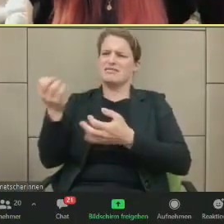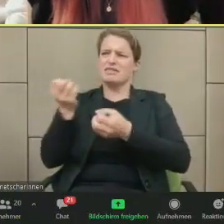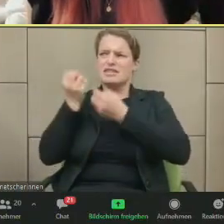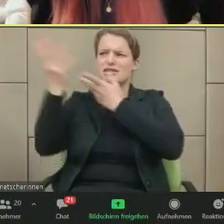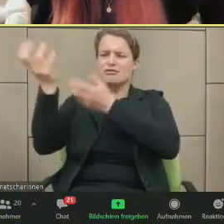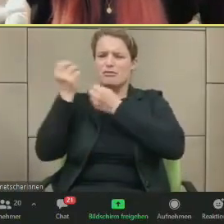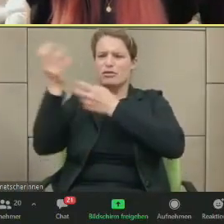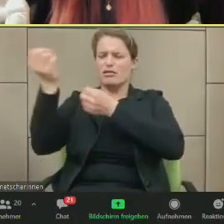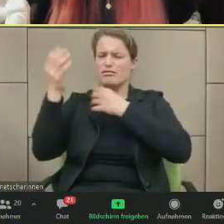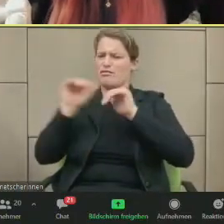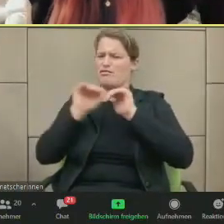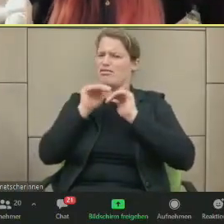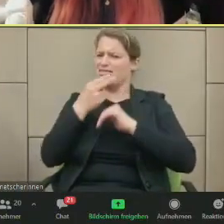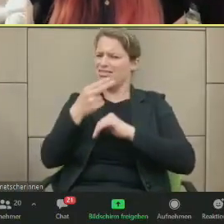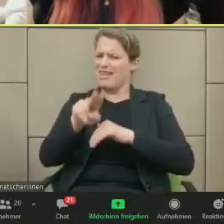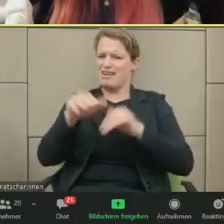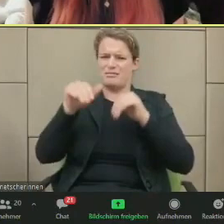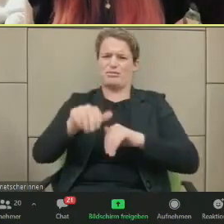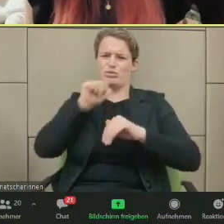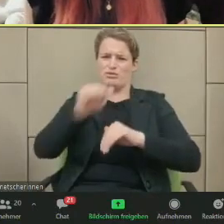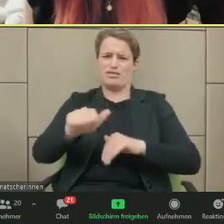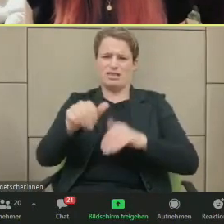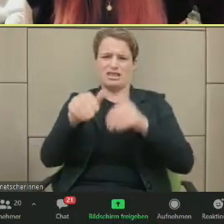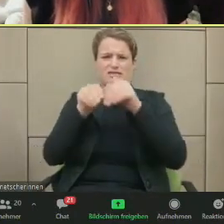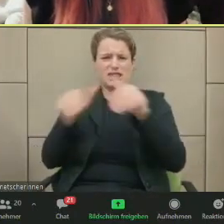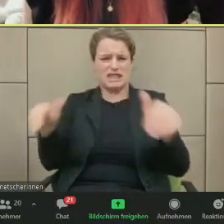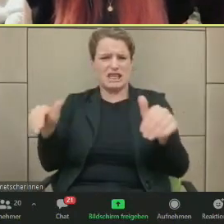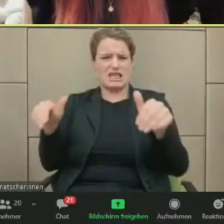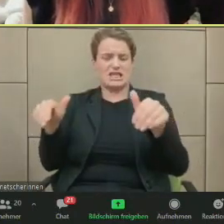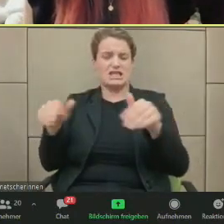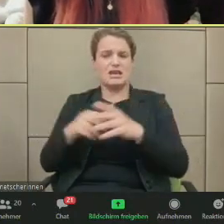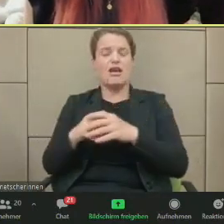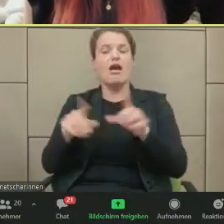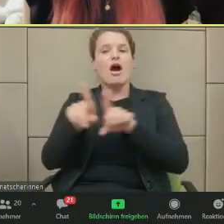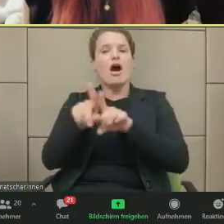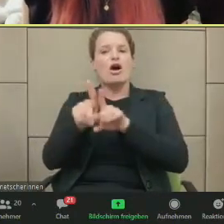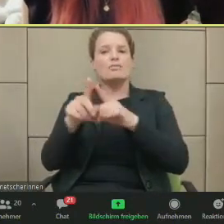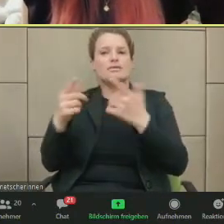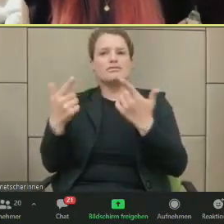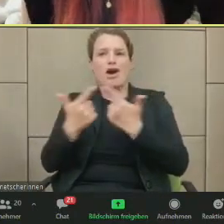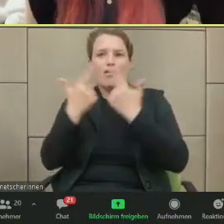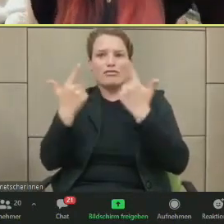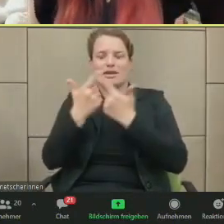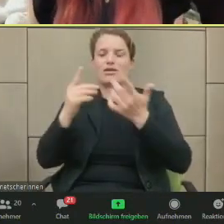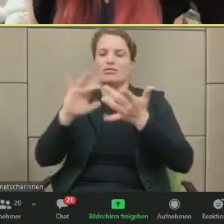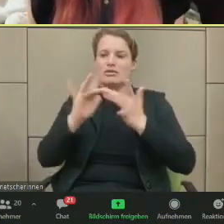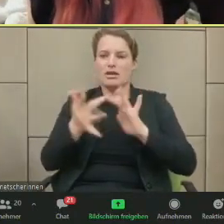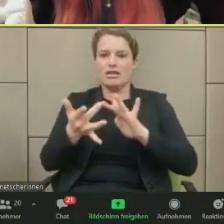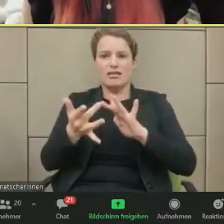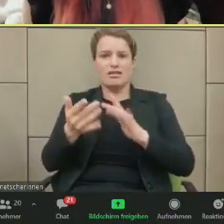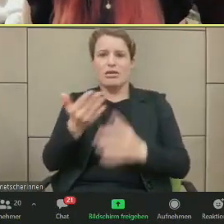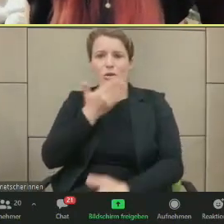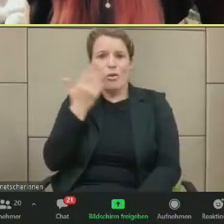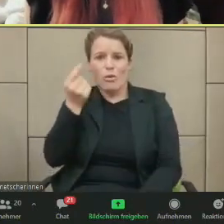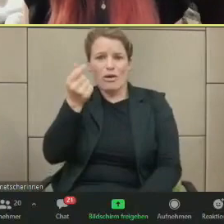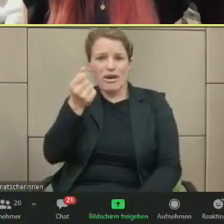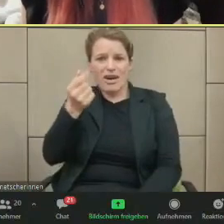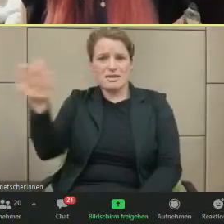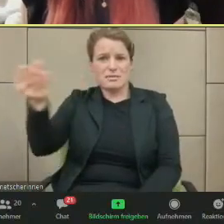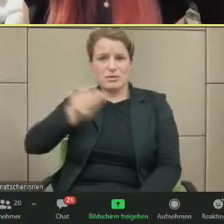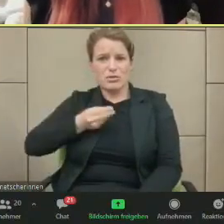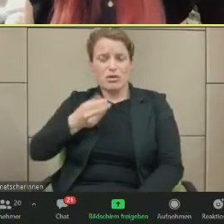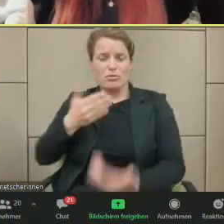das muss man nicht. Die Aufklärungsarbeit im Internet ist schon anstrengend genug. Ich verdiene auch damit kein Geld. Ich bin da ganz